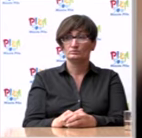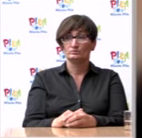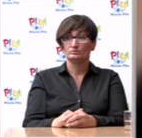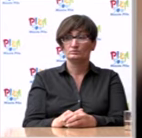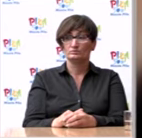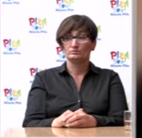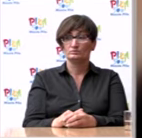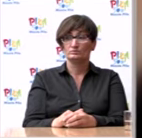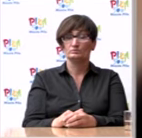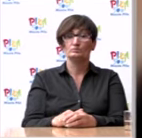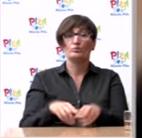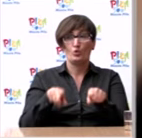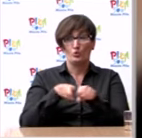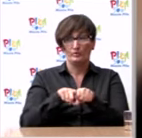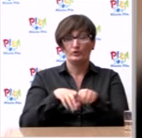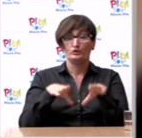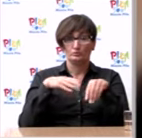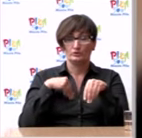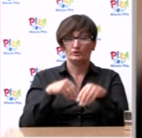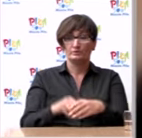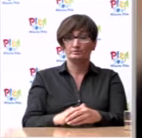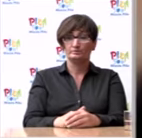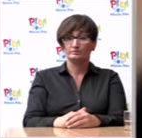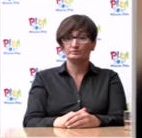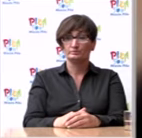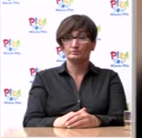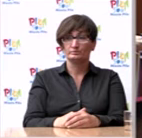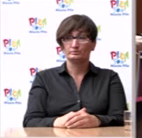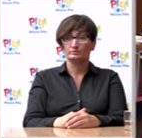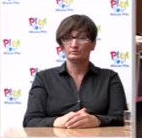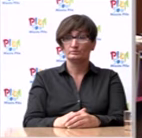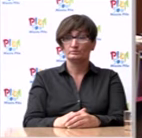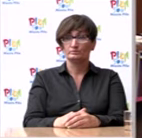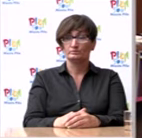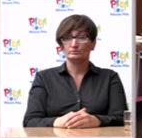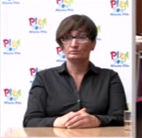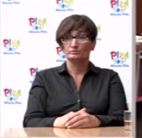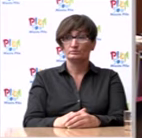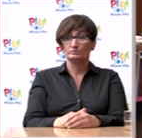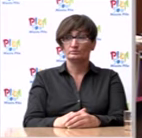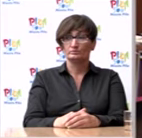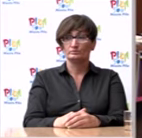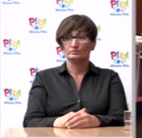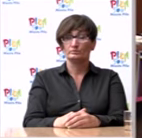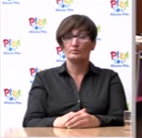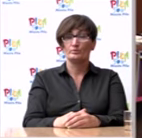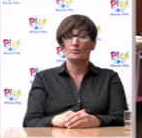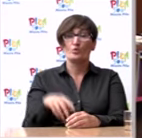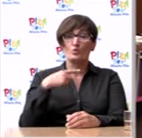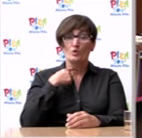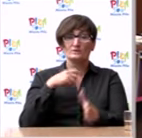Także i tym razem Rada podjęła jednomyślną decyzję przyjmując ten załącznik. I głosujemy nad załącznikiem nr